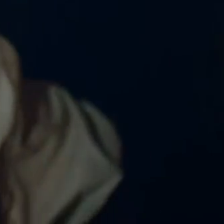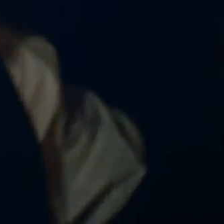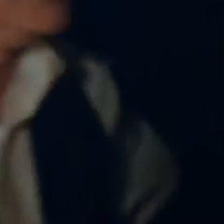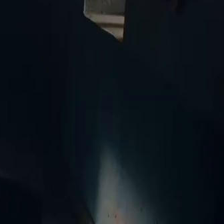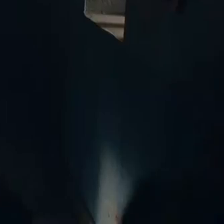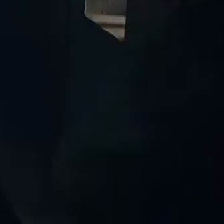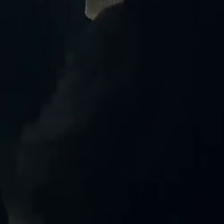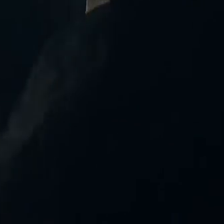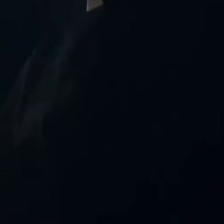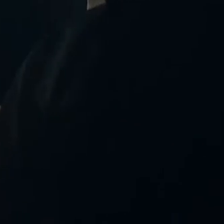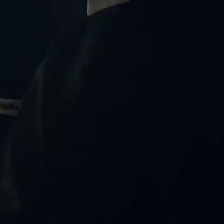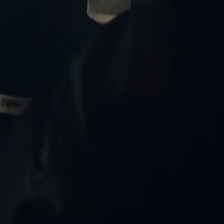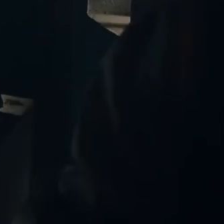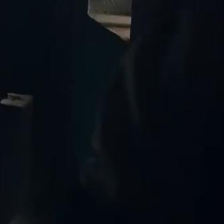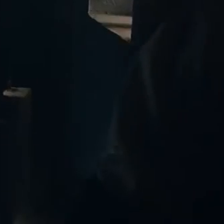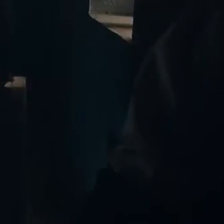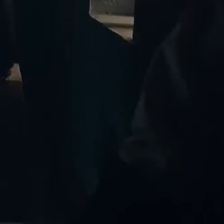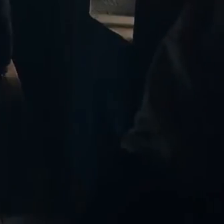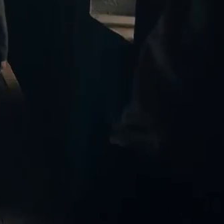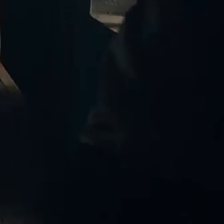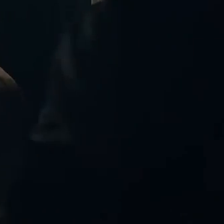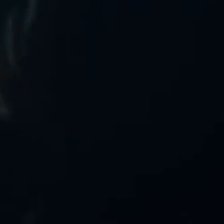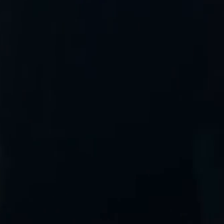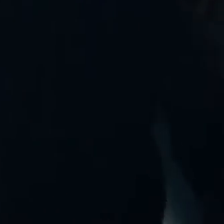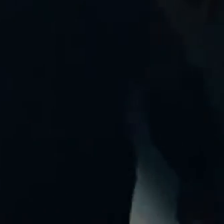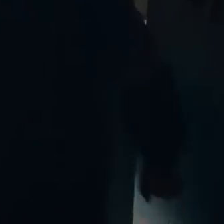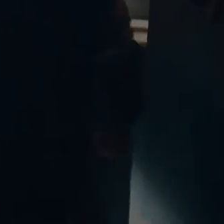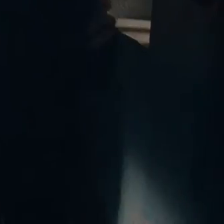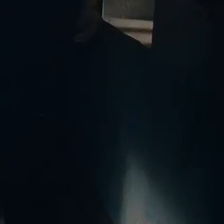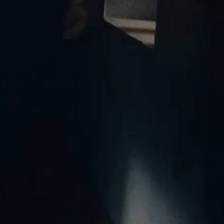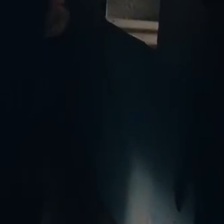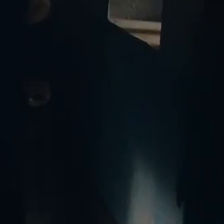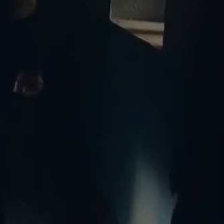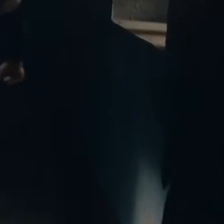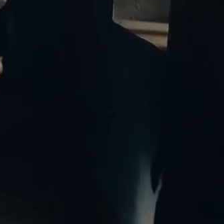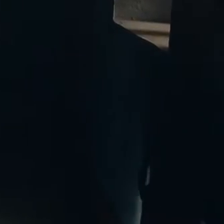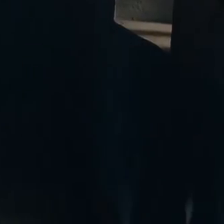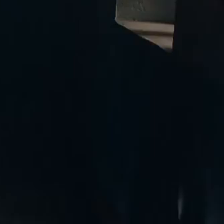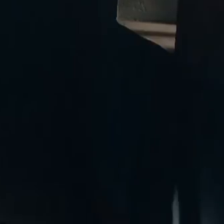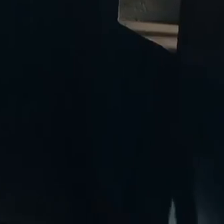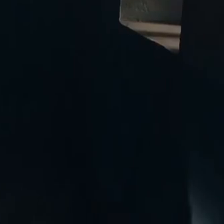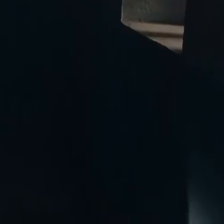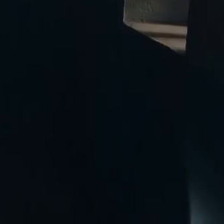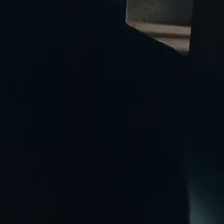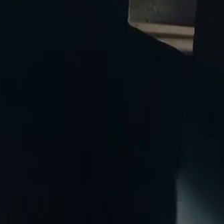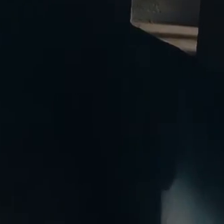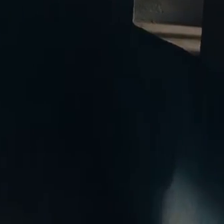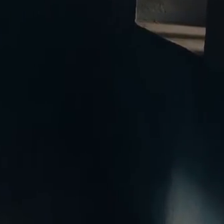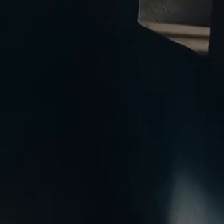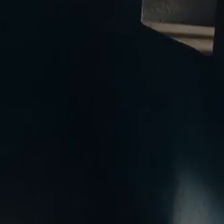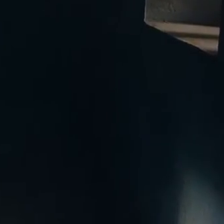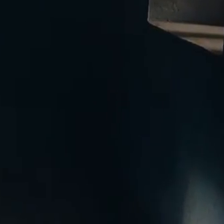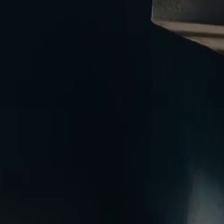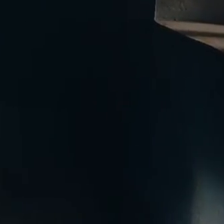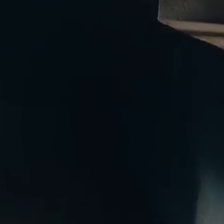kez daha bakındı ve içeri girdi. İçerisi gündüz vakti neredeyse karanlık. Ortada bir masa, iki sandalye, bir büyüteç, birkaç